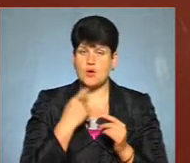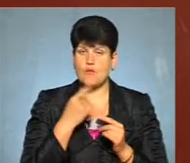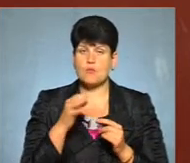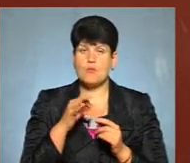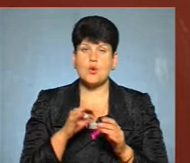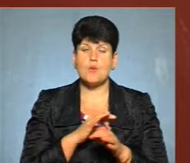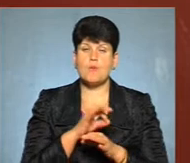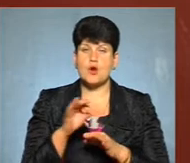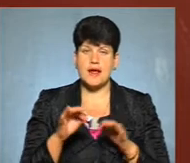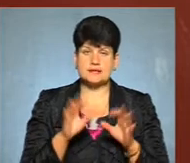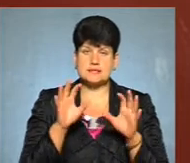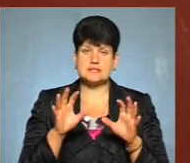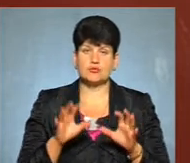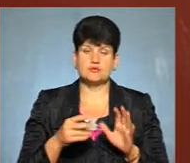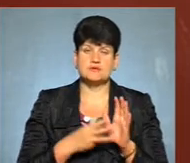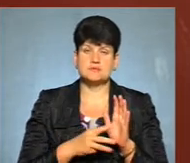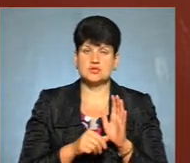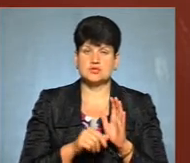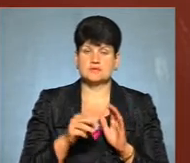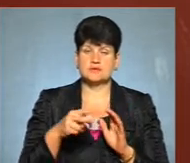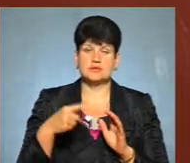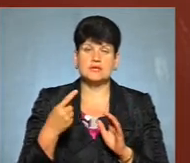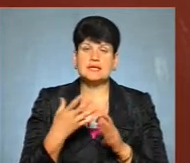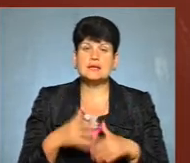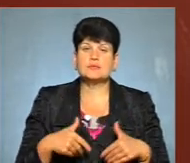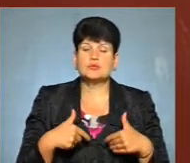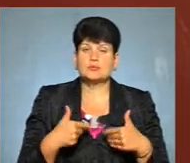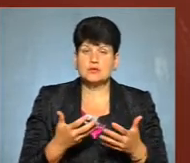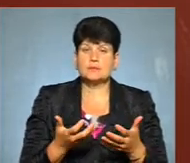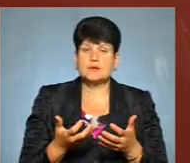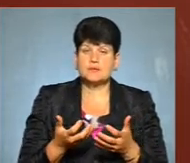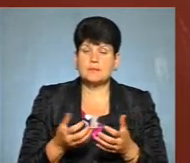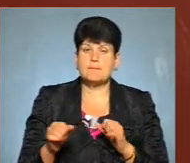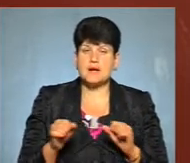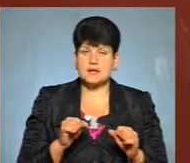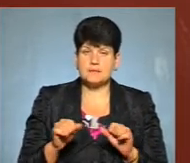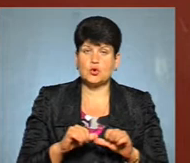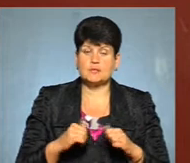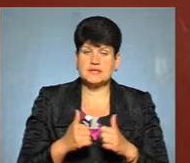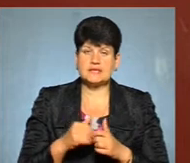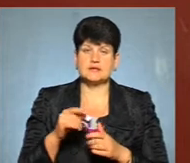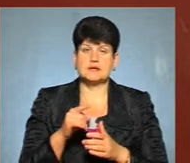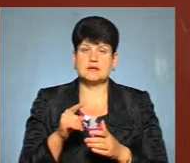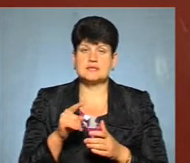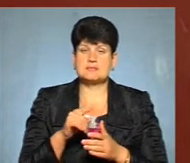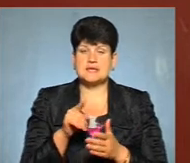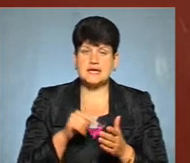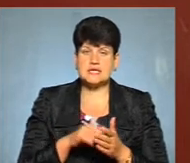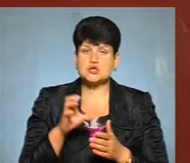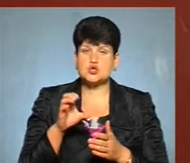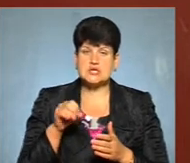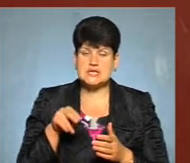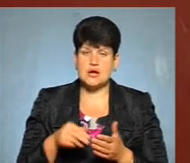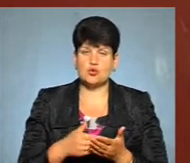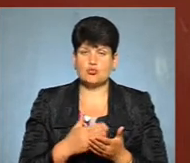закону 2681, який рекомендував до прийняття парламентом Комітет з питань соціальної політики та захисту прав